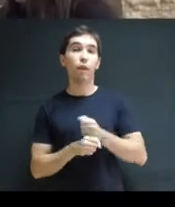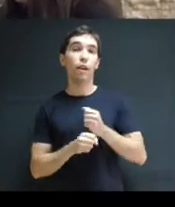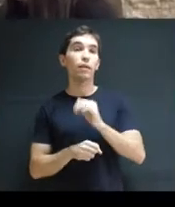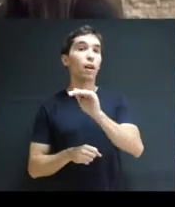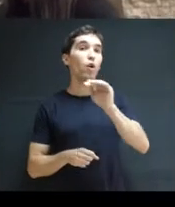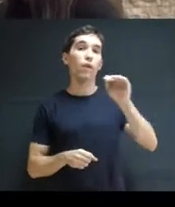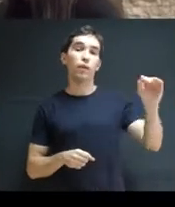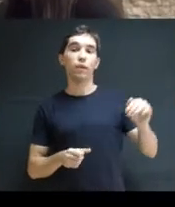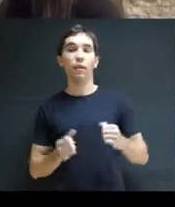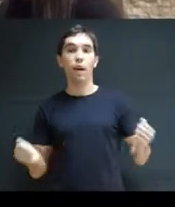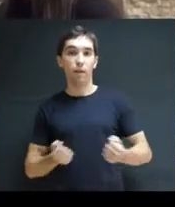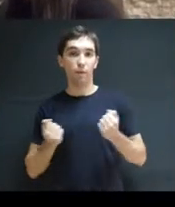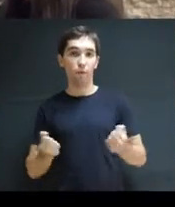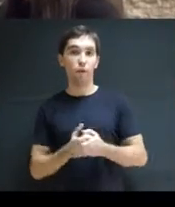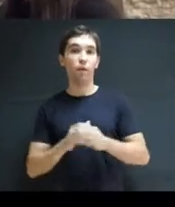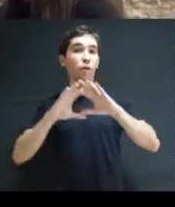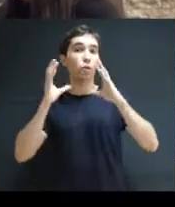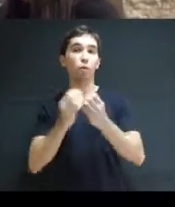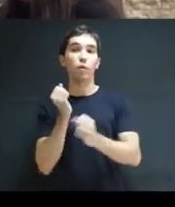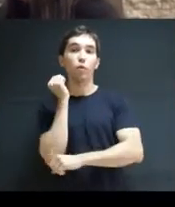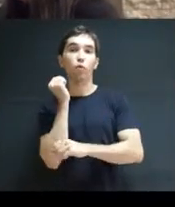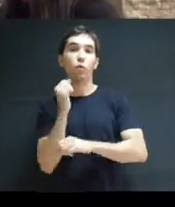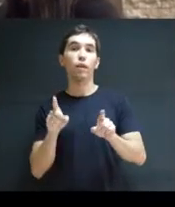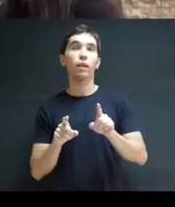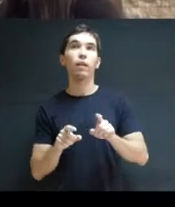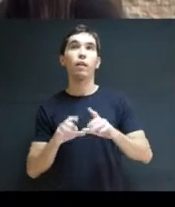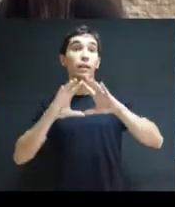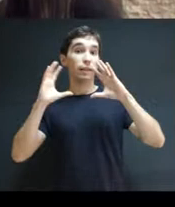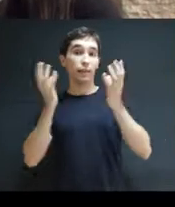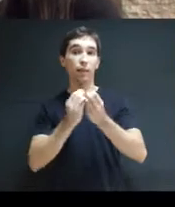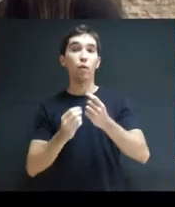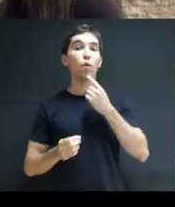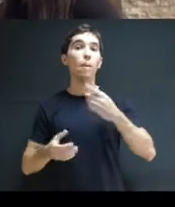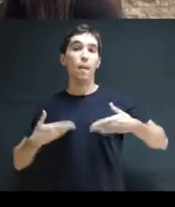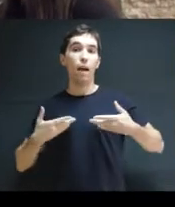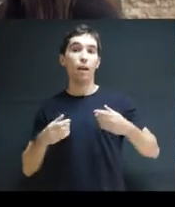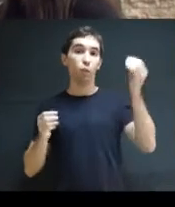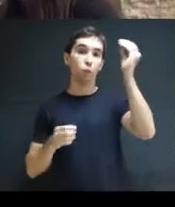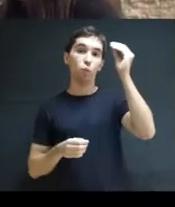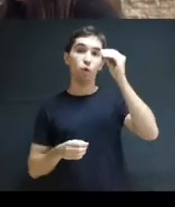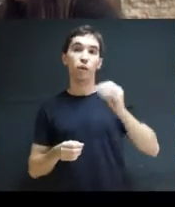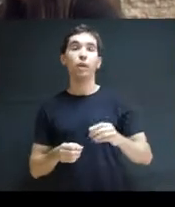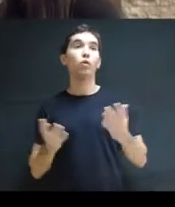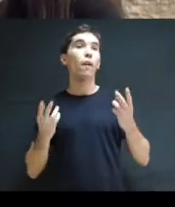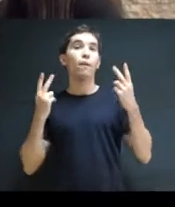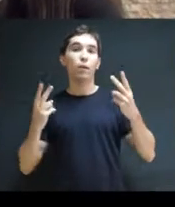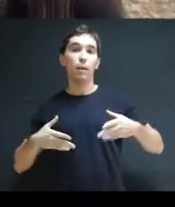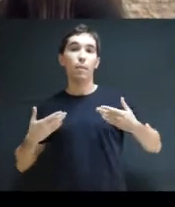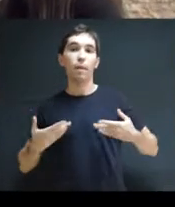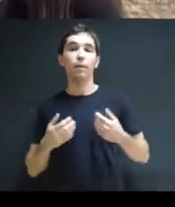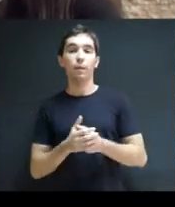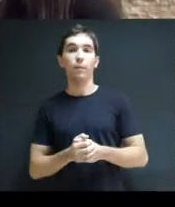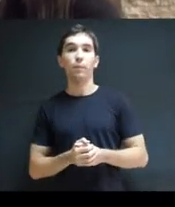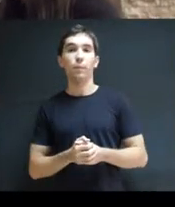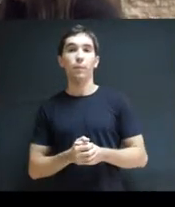zagovaračkim aktivnostima. Cijeli studij koncipirani su kao cjelina u kojoj mladi ljudi uče o temama koje su relevantne za mlade i onda